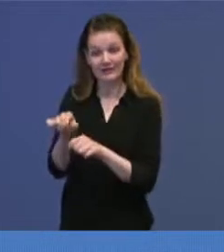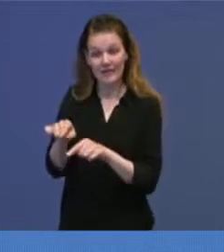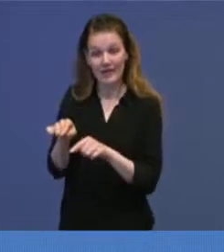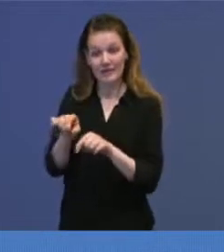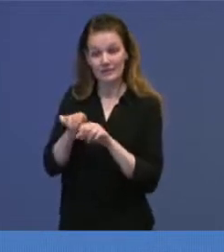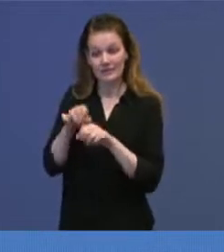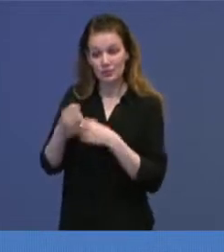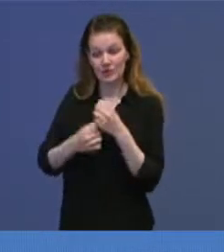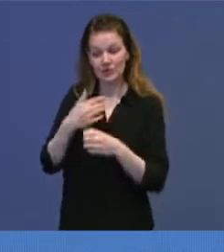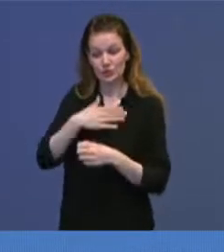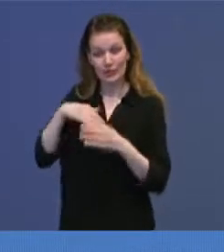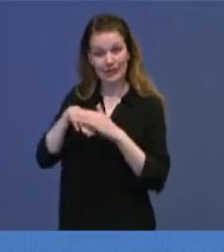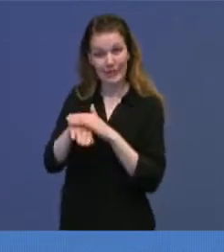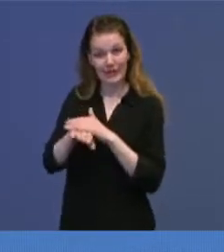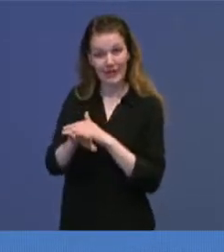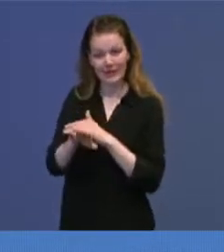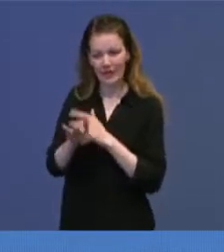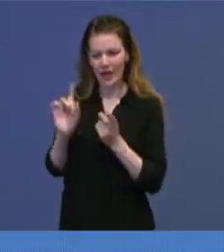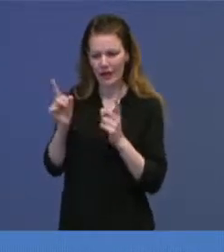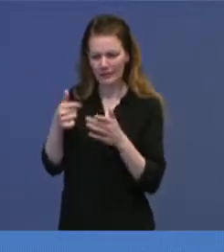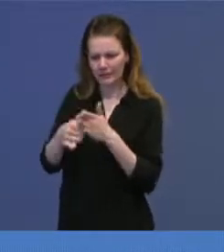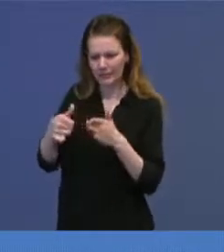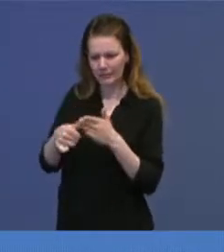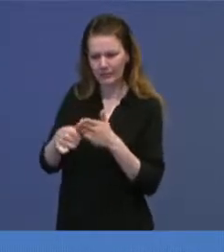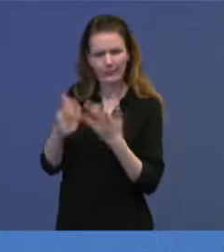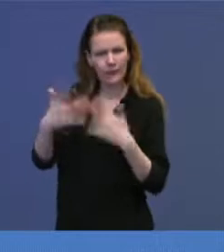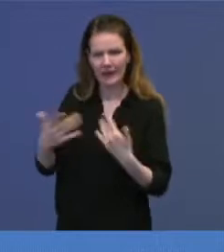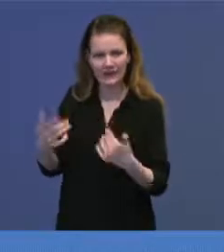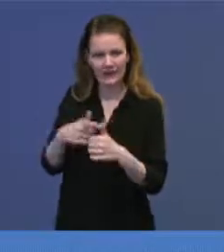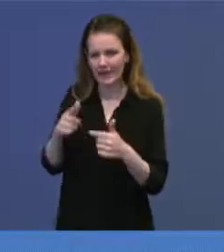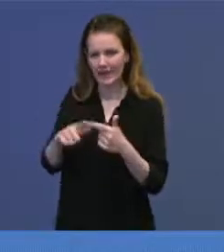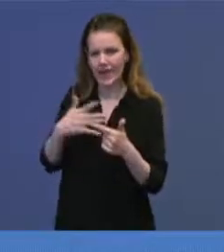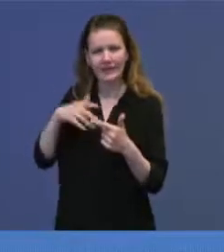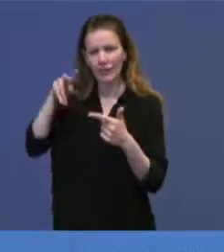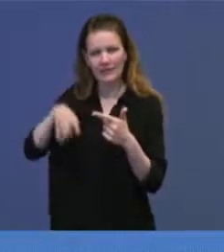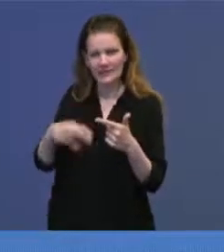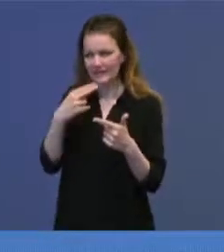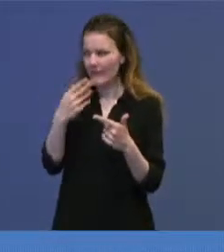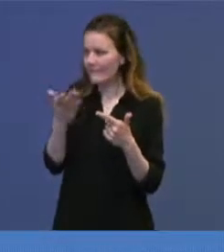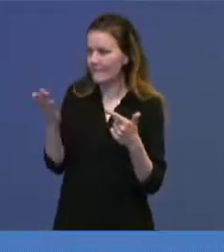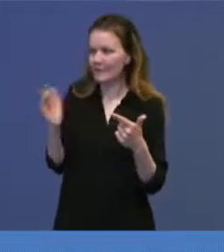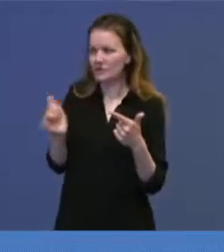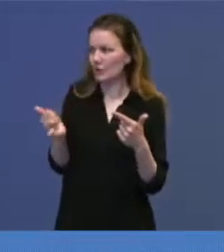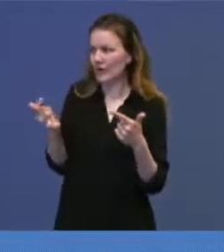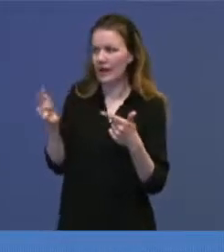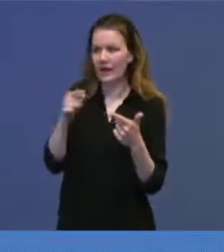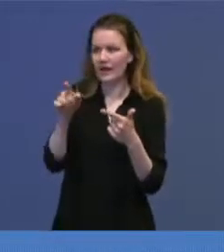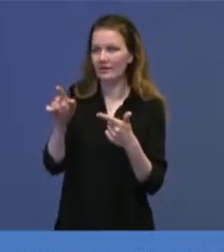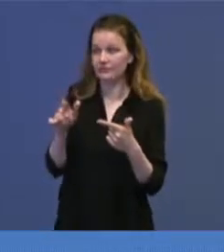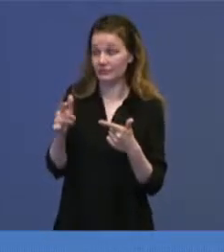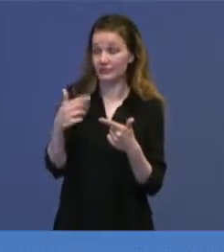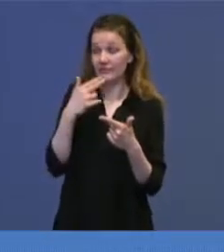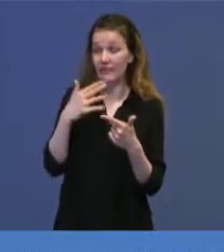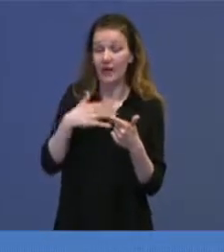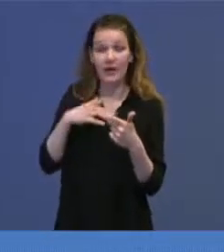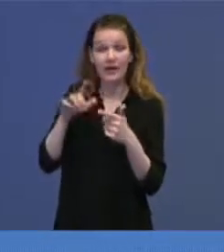på sykehjemmet så sluttet alarmknappen å virke, og man hadde ikke oversikt over hvem som skulle til legen. Altså, det